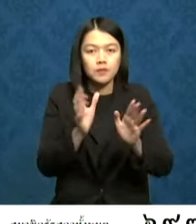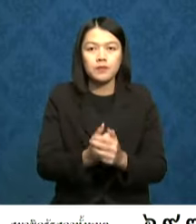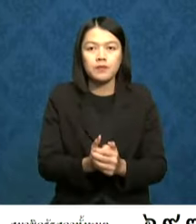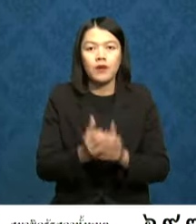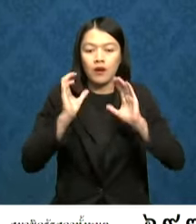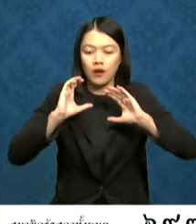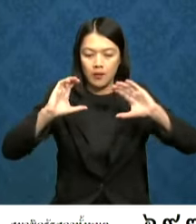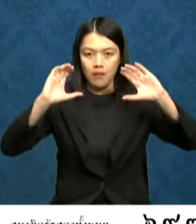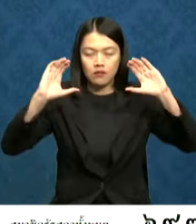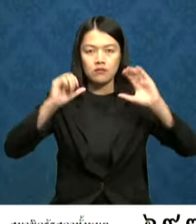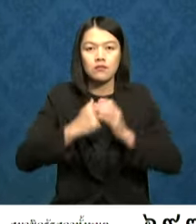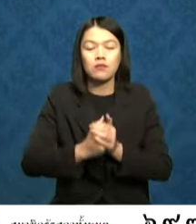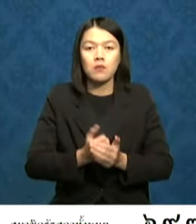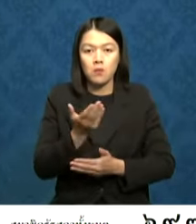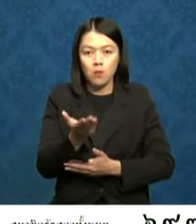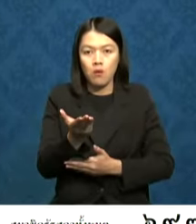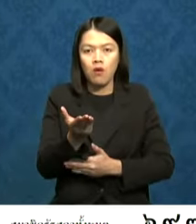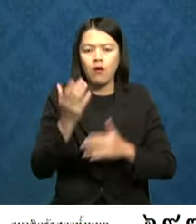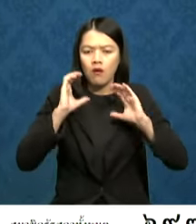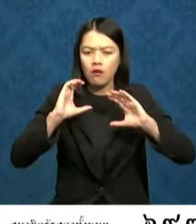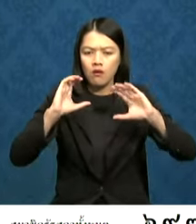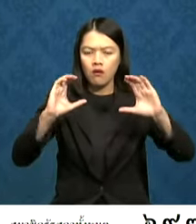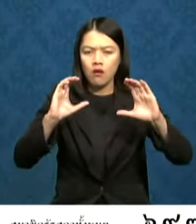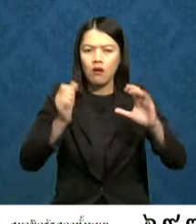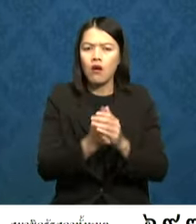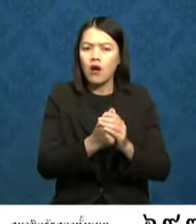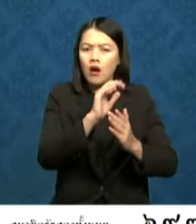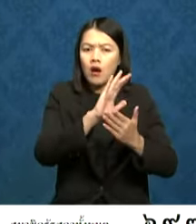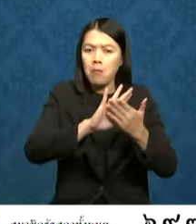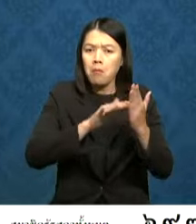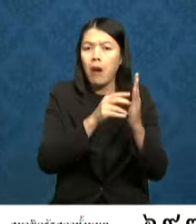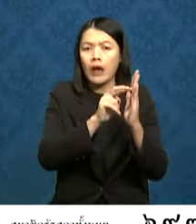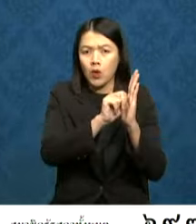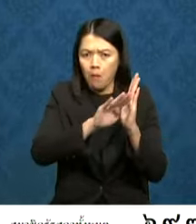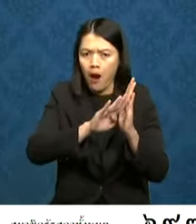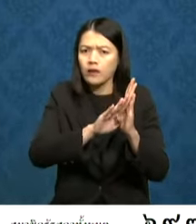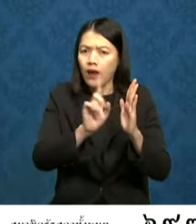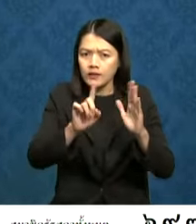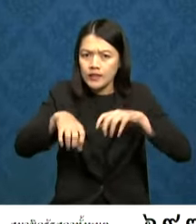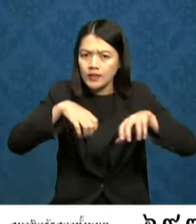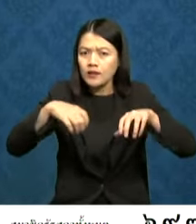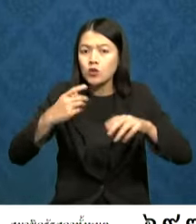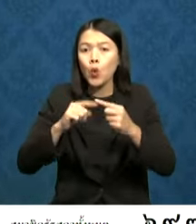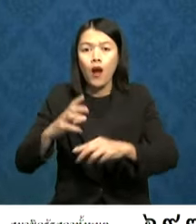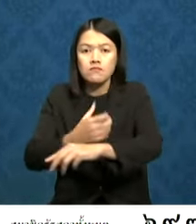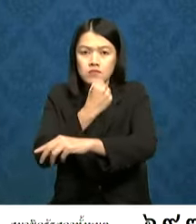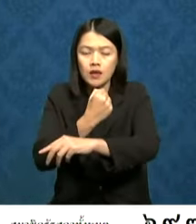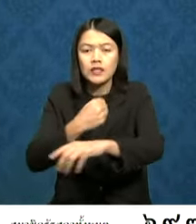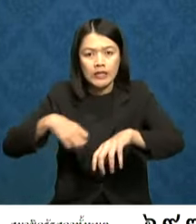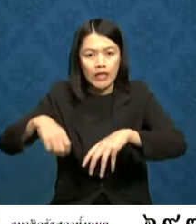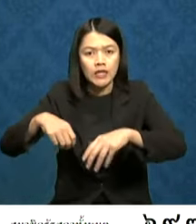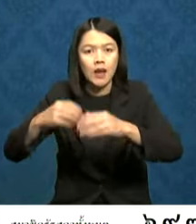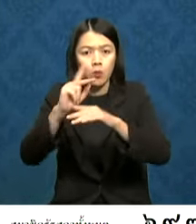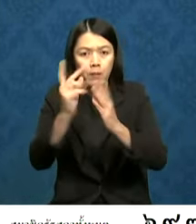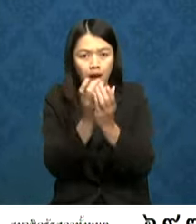จากรัฐบาลว่ารัฐบาลจะมีนโยบายที่เป็นรูปธรรมอย่างไรในประเด็นการเมืองทั้งการจัดทำรัฐ